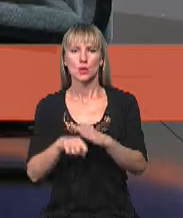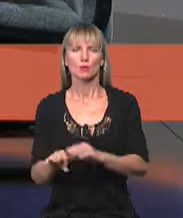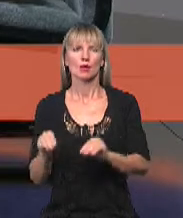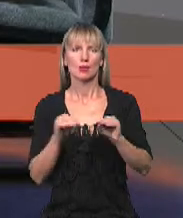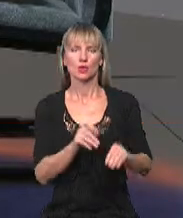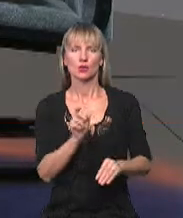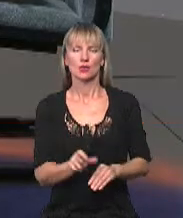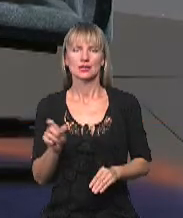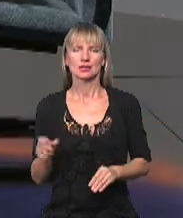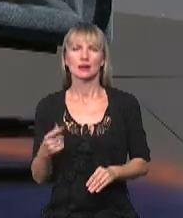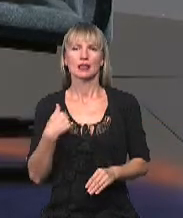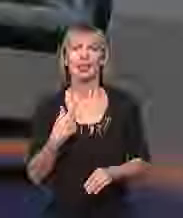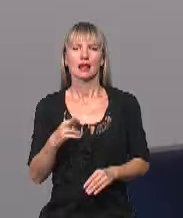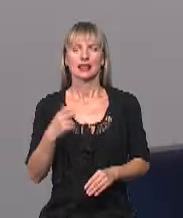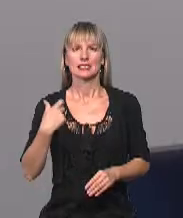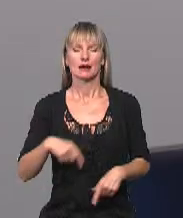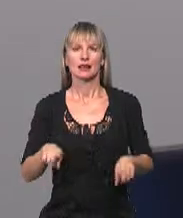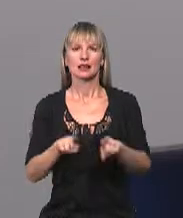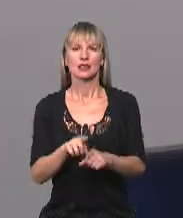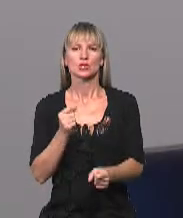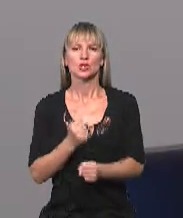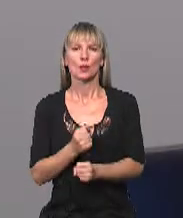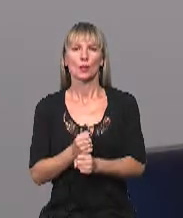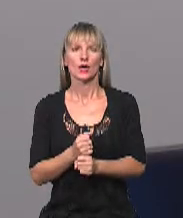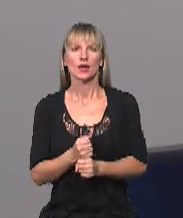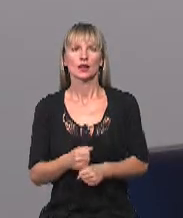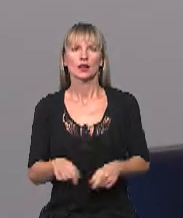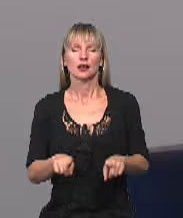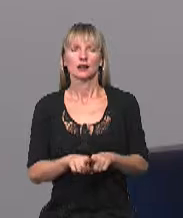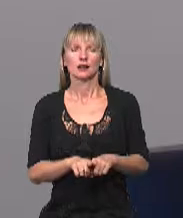осіб? Я для себе таки зробила таку